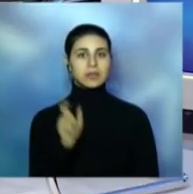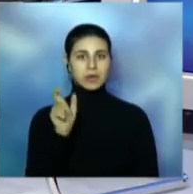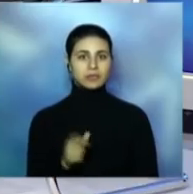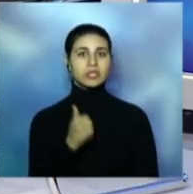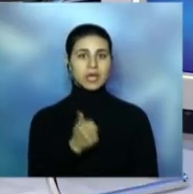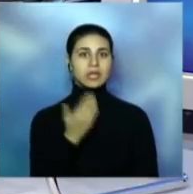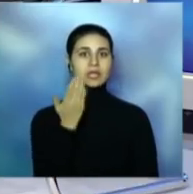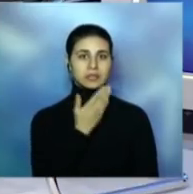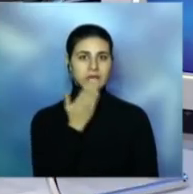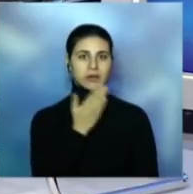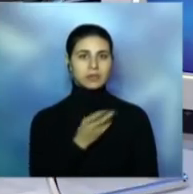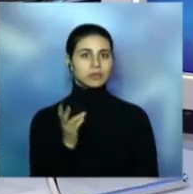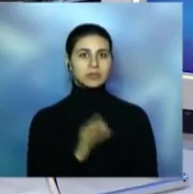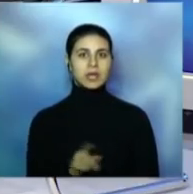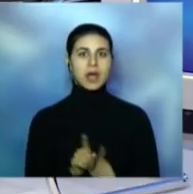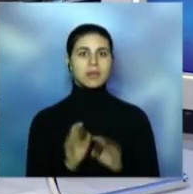კარგად სწავლობს.